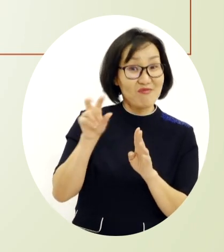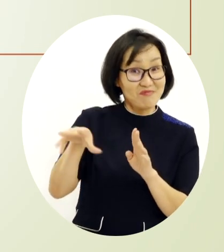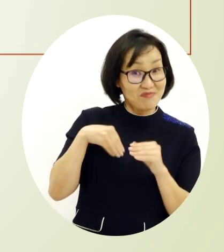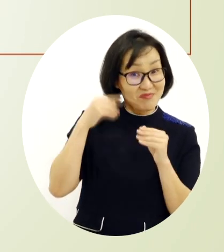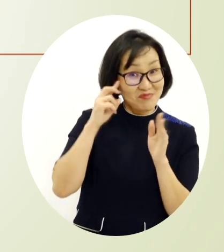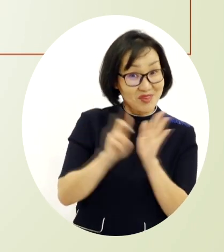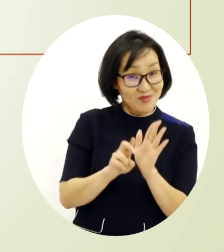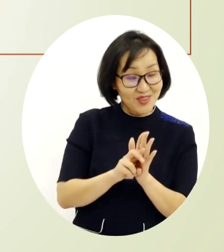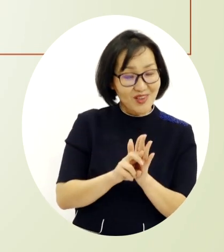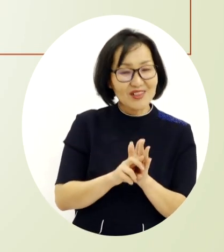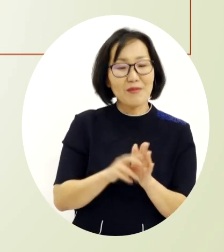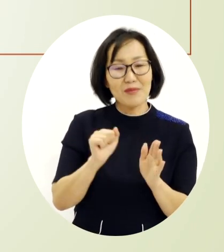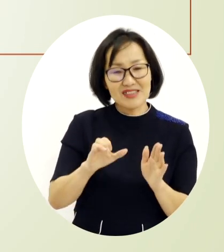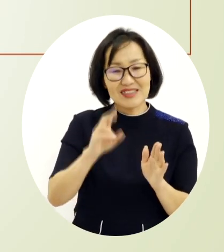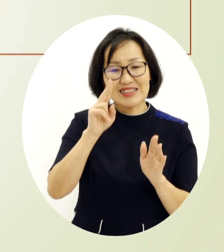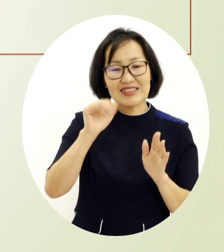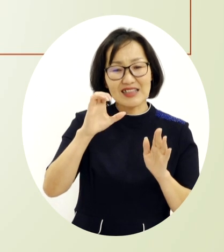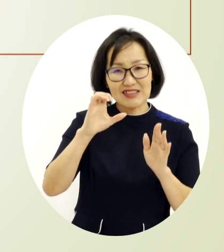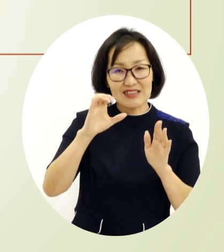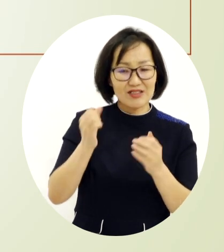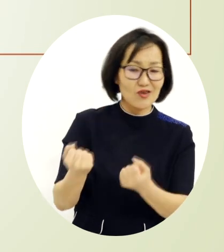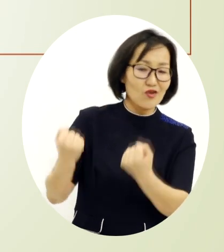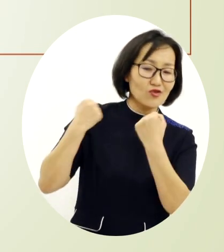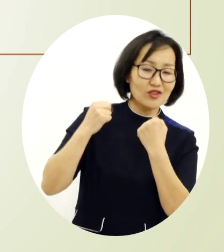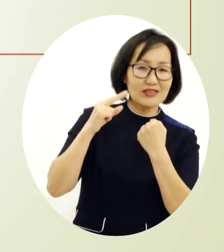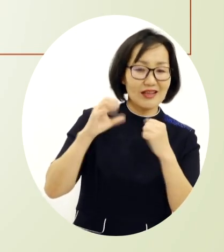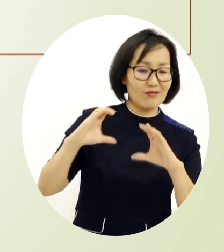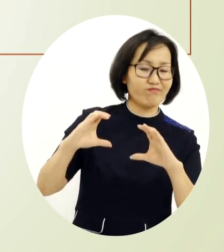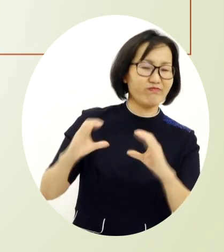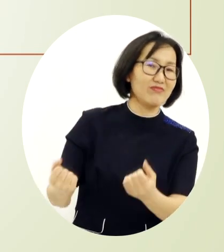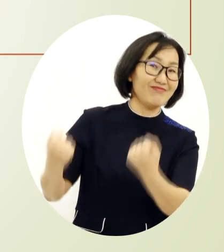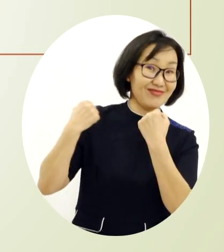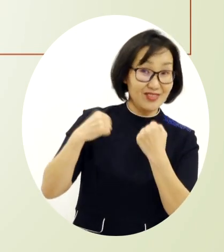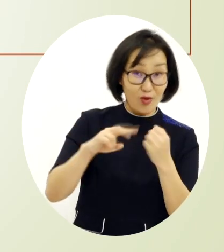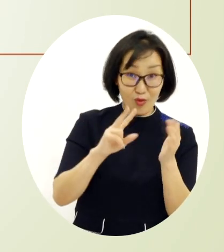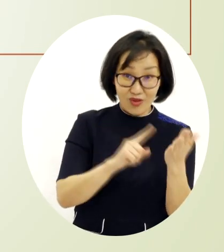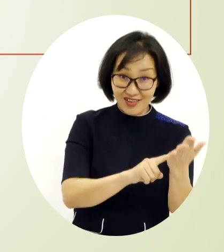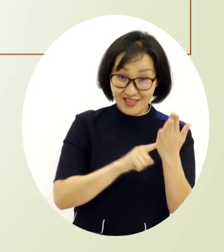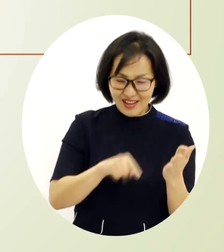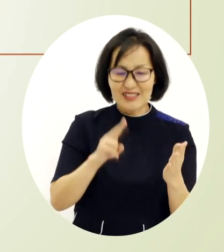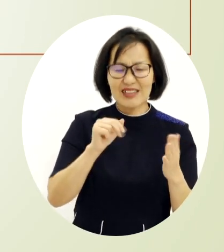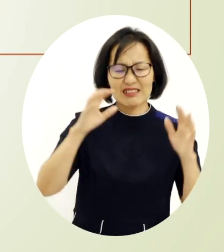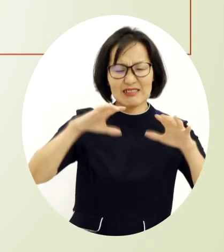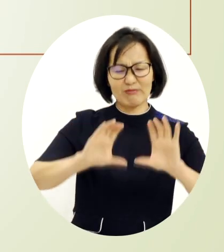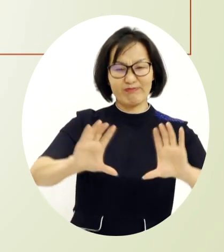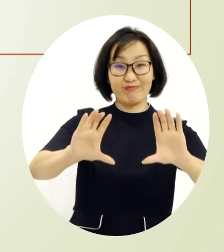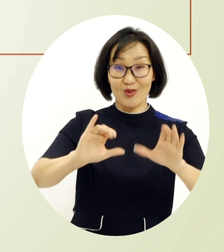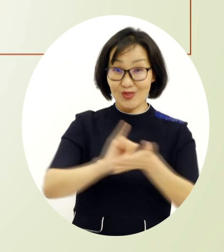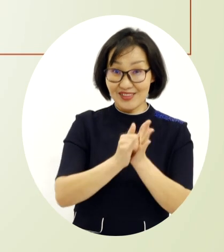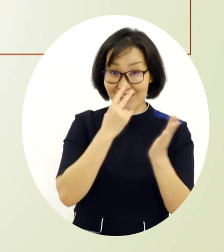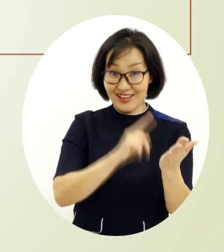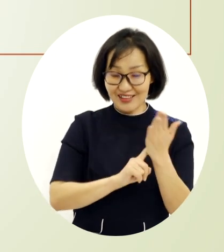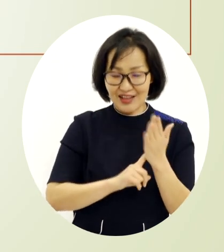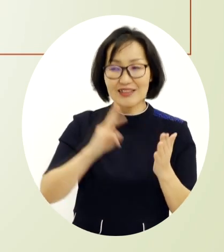цасан хүнжлөө нөмөрсөн баян булгийн тал буюу цасан хүнжил гэдэг үгээр мэдж болж байна. Мөн цагаан нарна